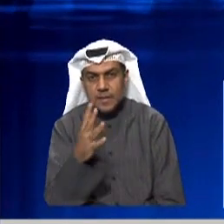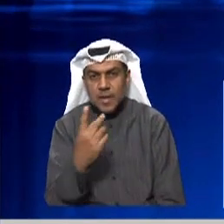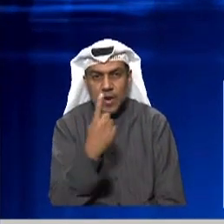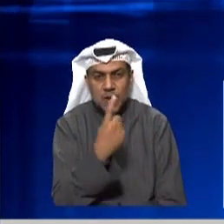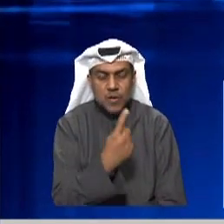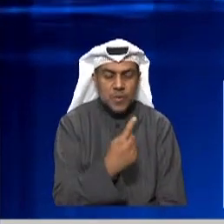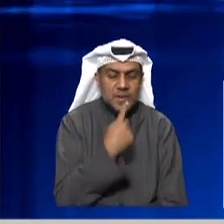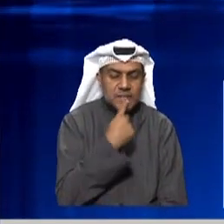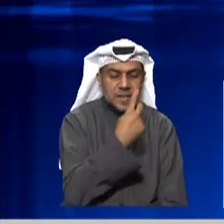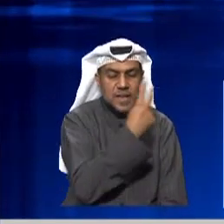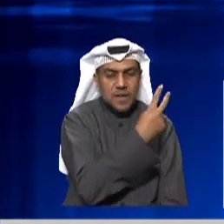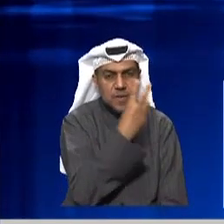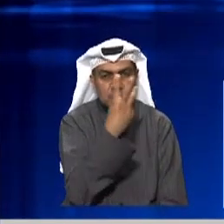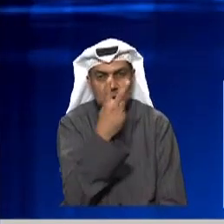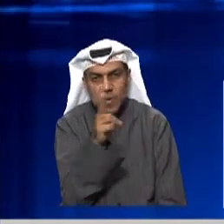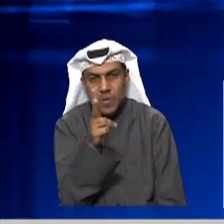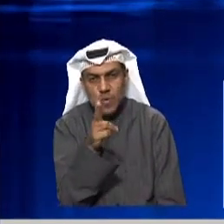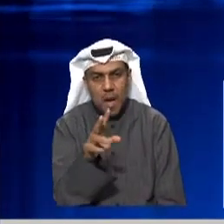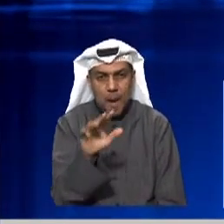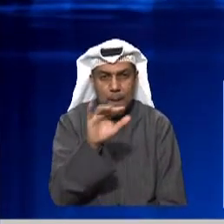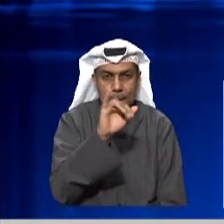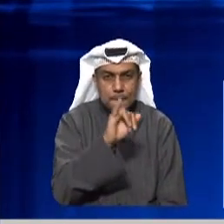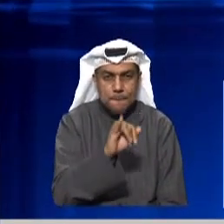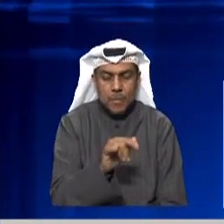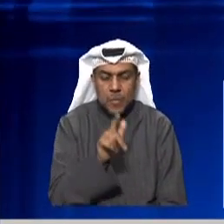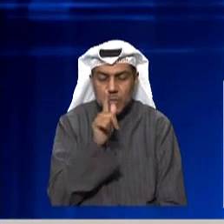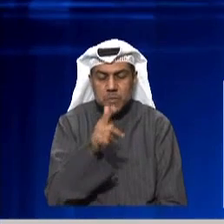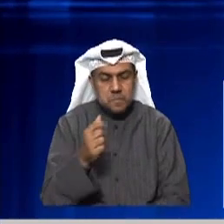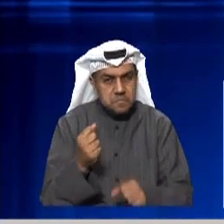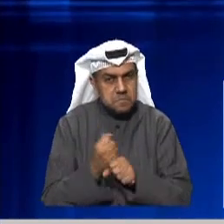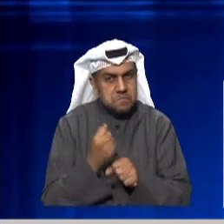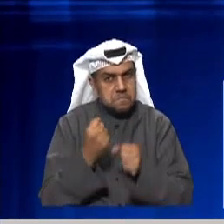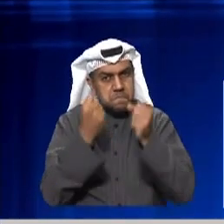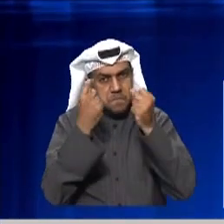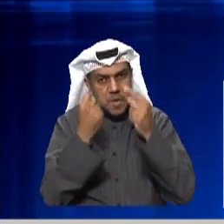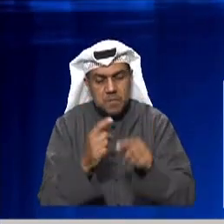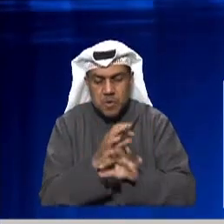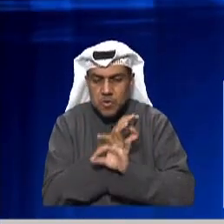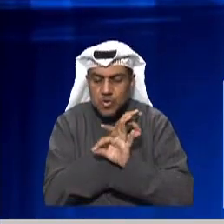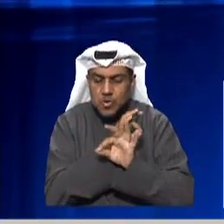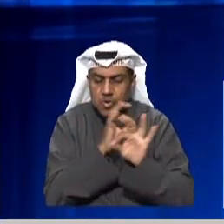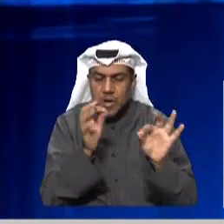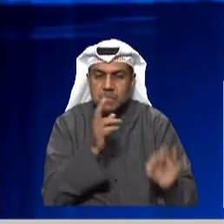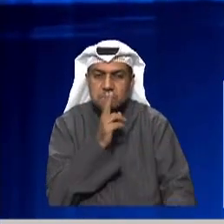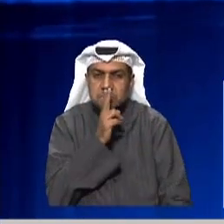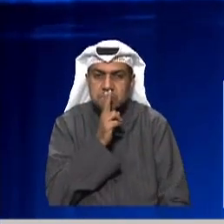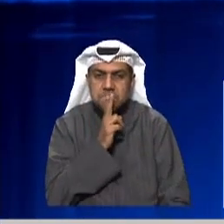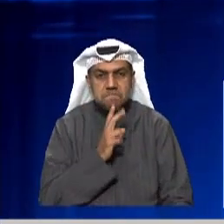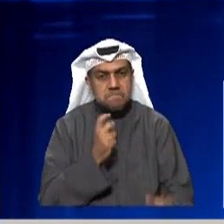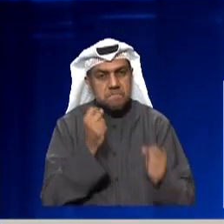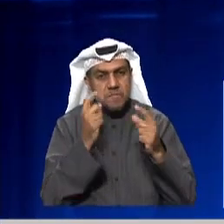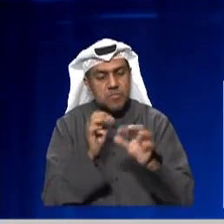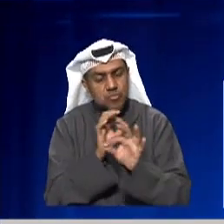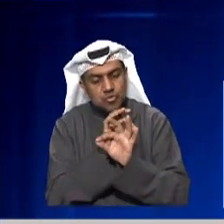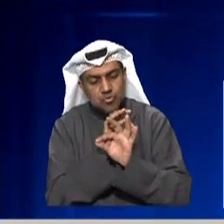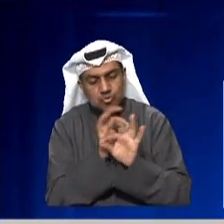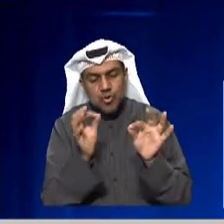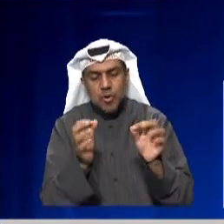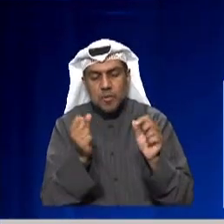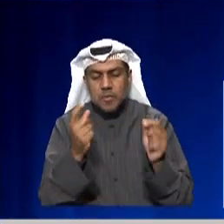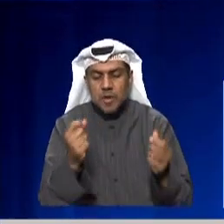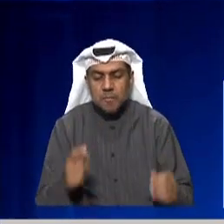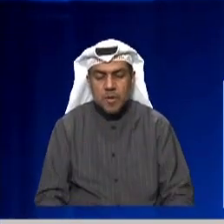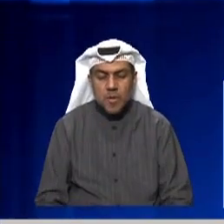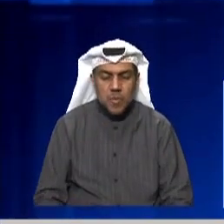2023، مشيدا سموه رعاه الله بالاستعدادات والإمكانيات الكبيرة التي وفرها البلد الشقيق